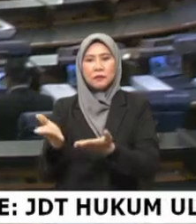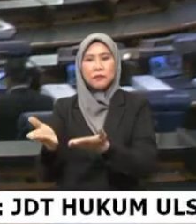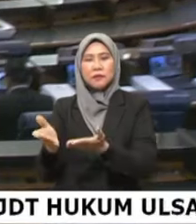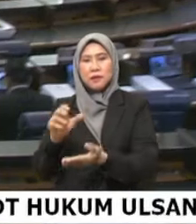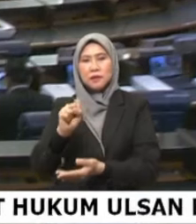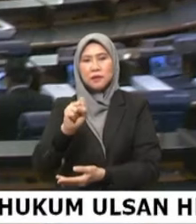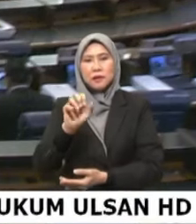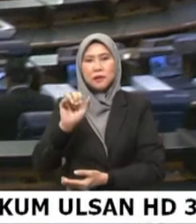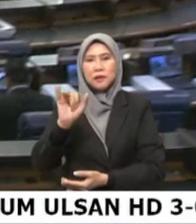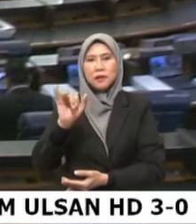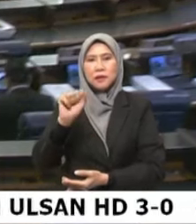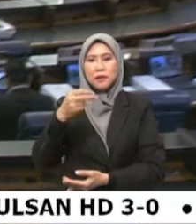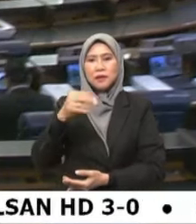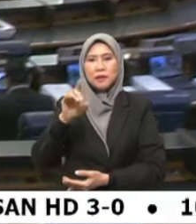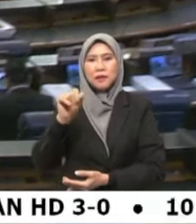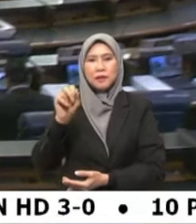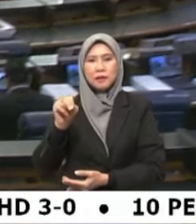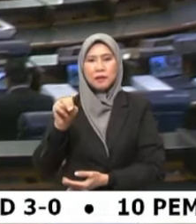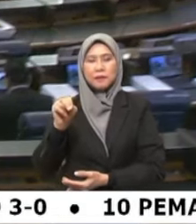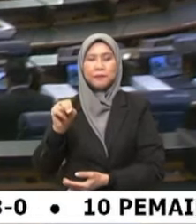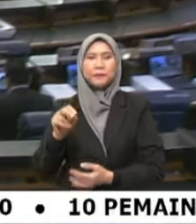Puan Yang Dipertua, soalan yang kedua.